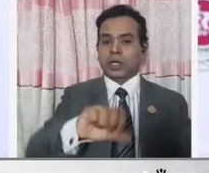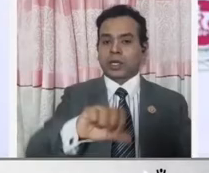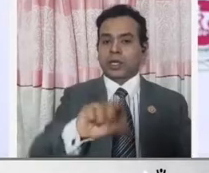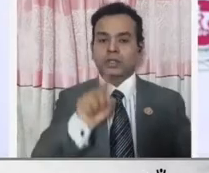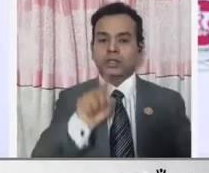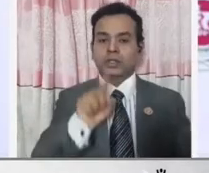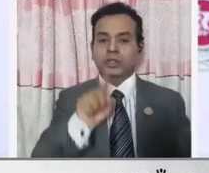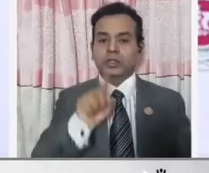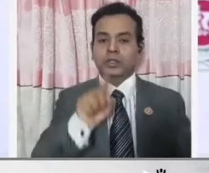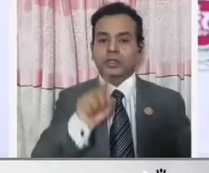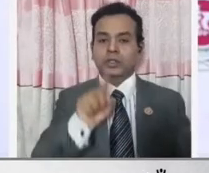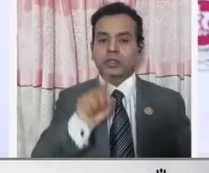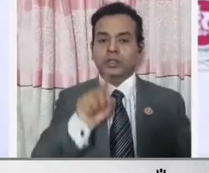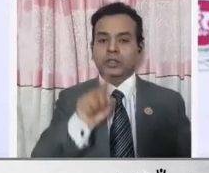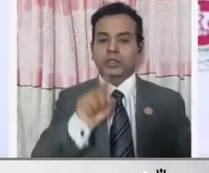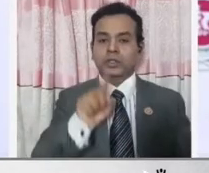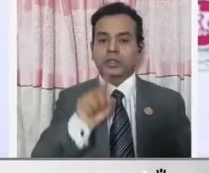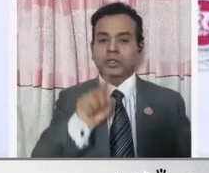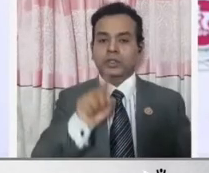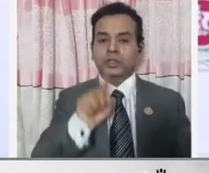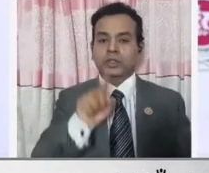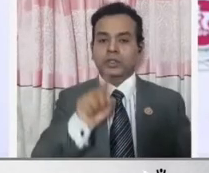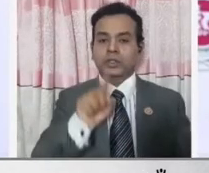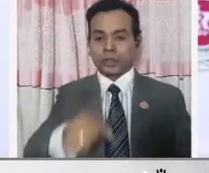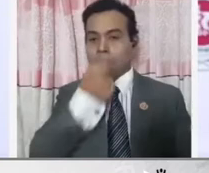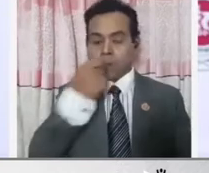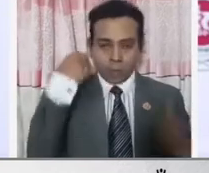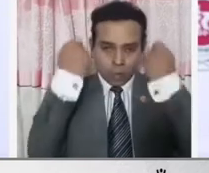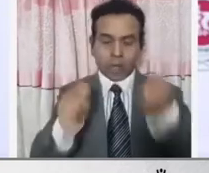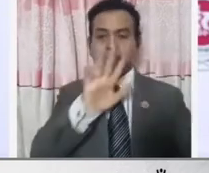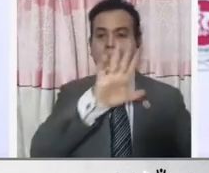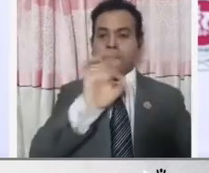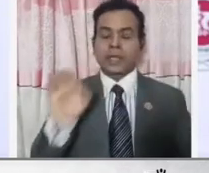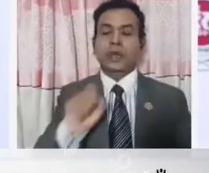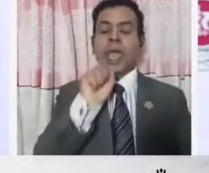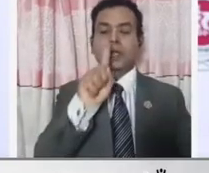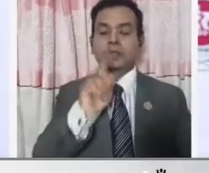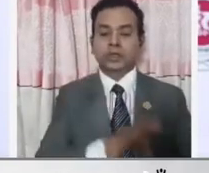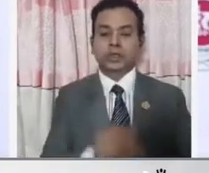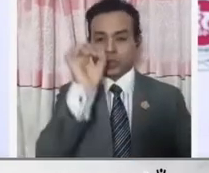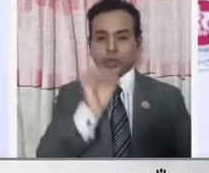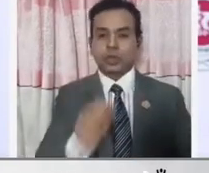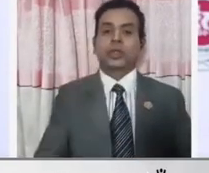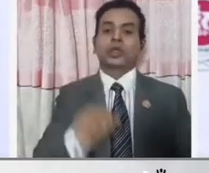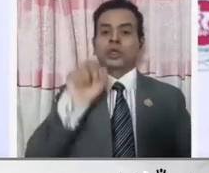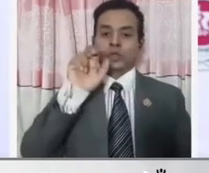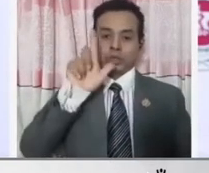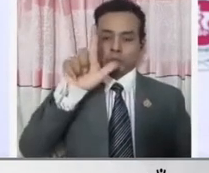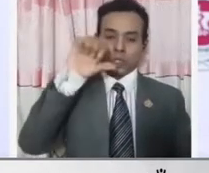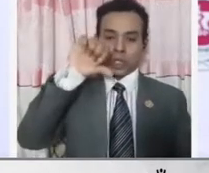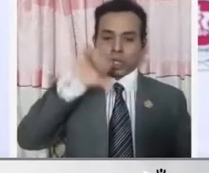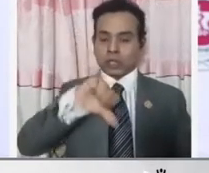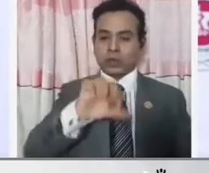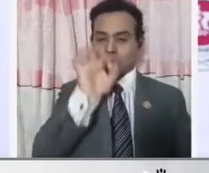২৪ ঘন্টায় মৃত্যুবরণ করেছেন তাদের বয়স বিভাজনে ০-১০ বছরের একজন, ১১-২০ বছর একজন, ৩১-৪০